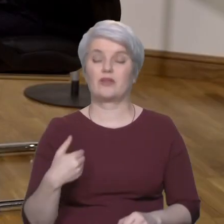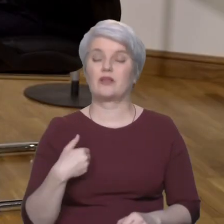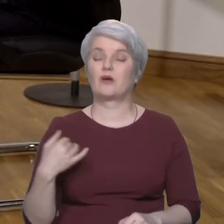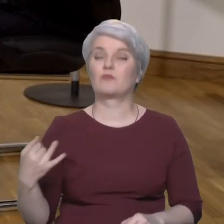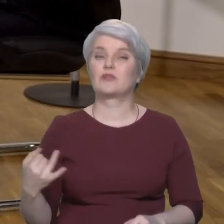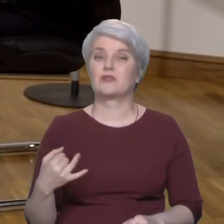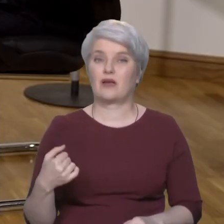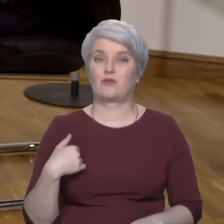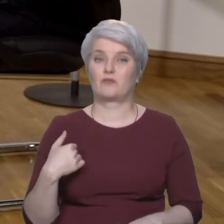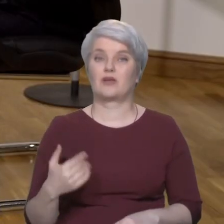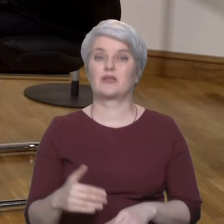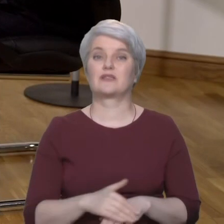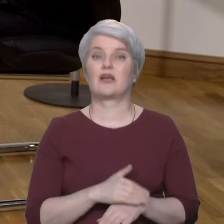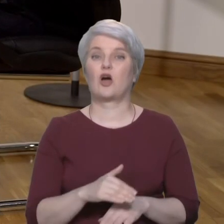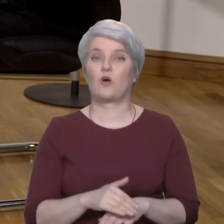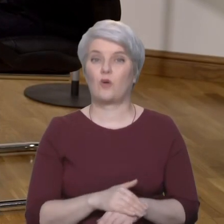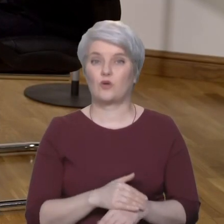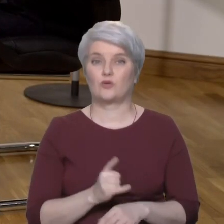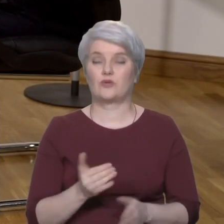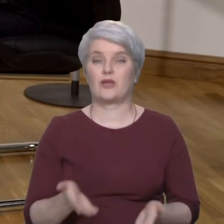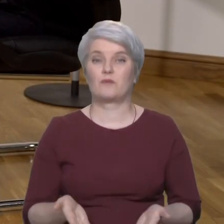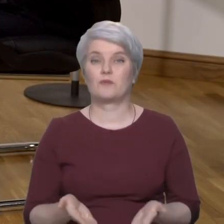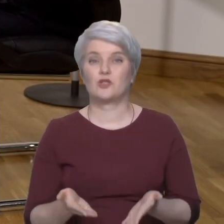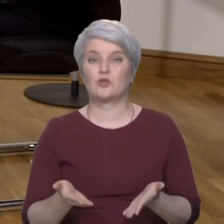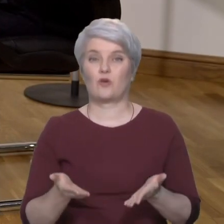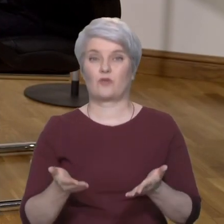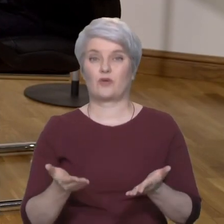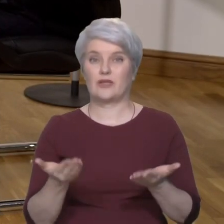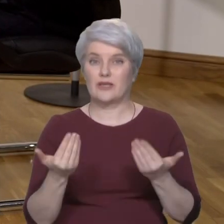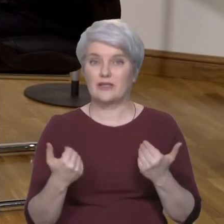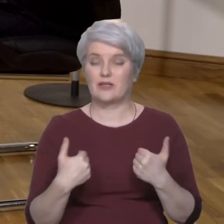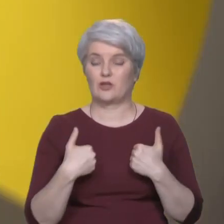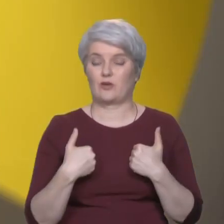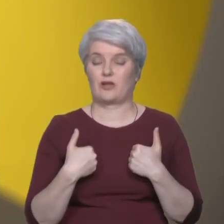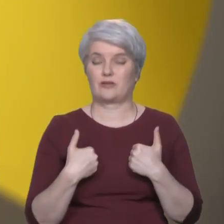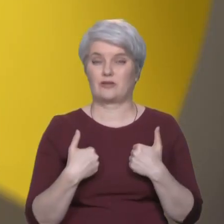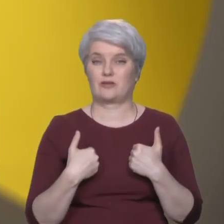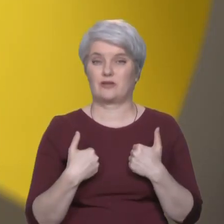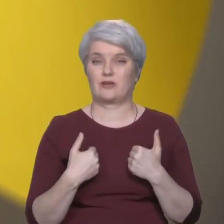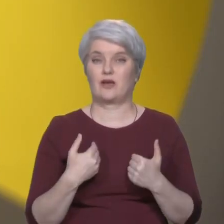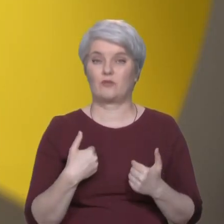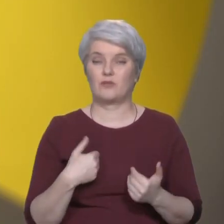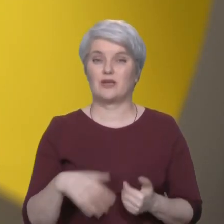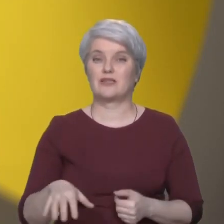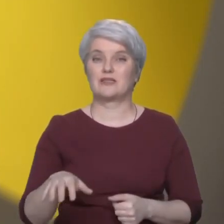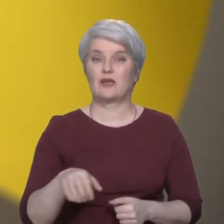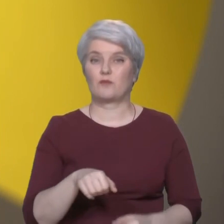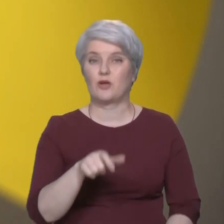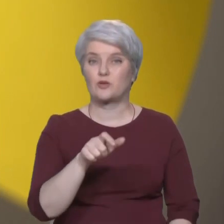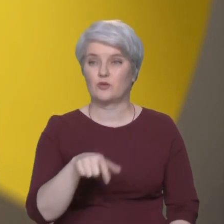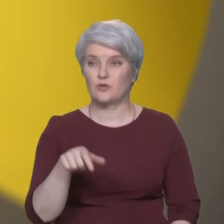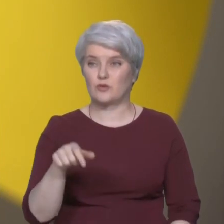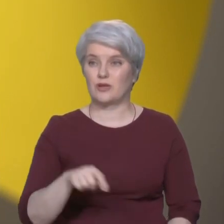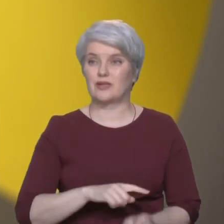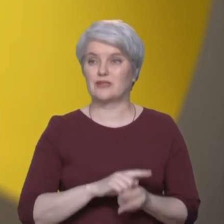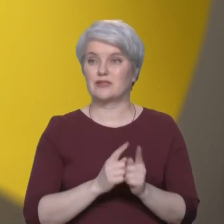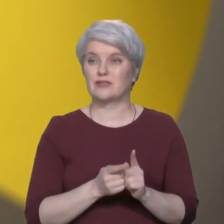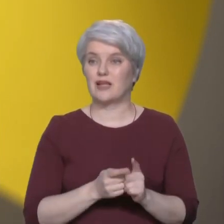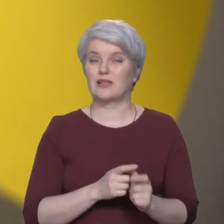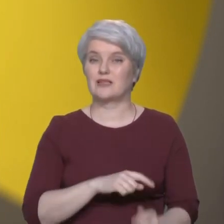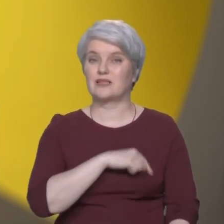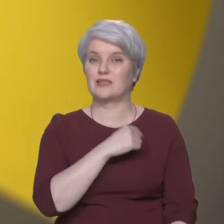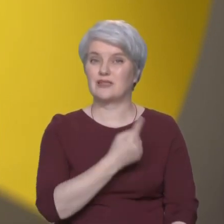ми їх заохочували, і ми їх підштовхували до того, що йдіть до нас. Ми, забираючи їх, стали сильнішими.